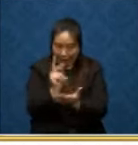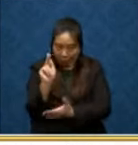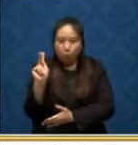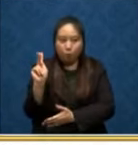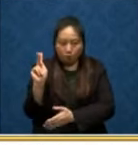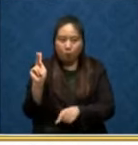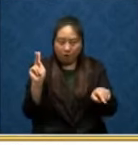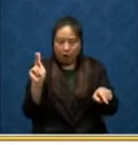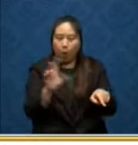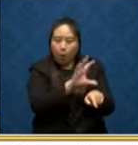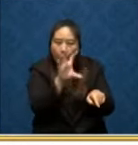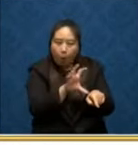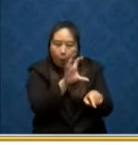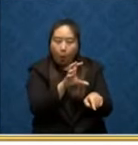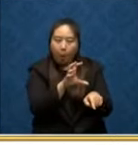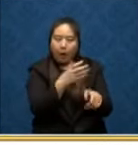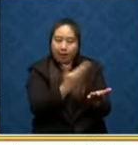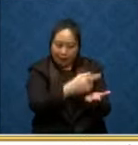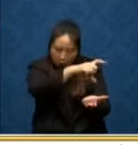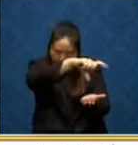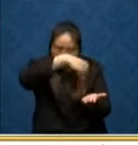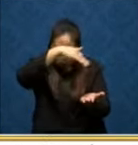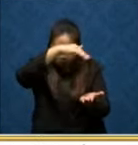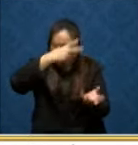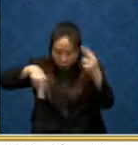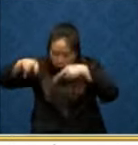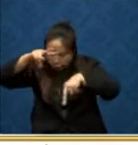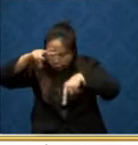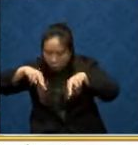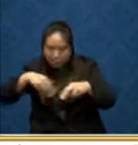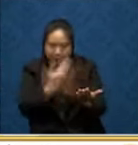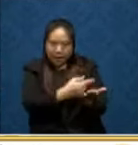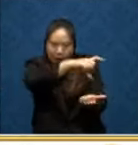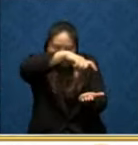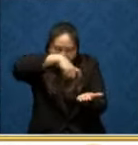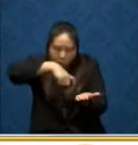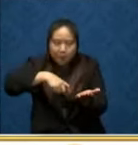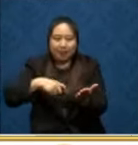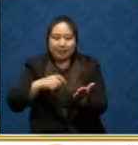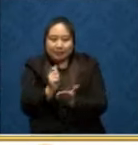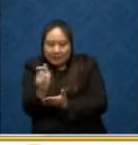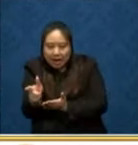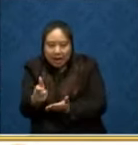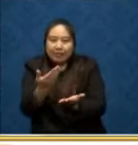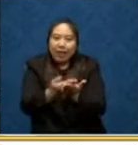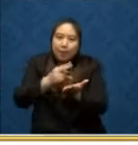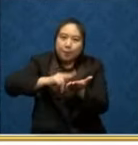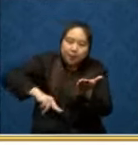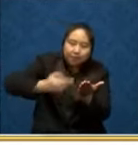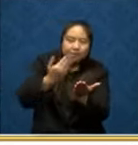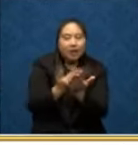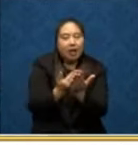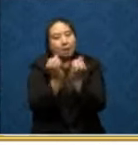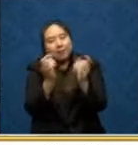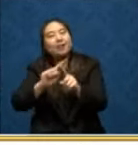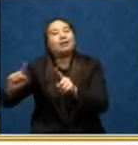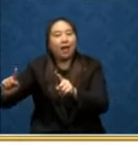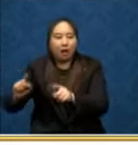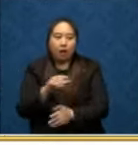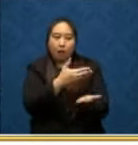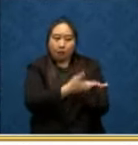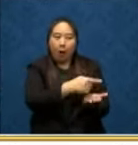อ้างว่าให้โอนเงินไปตรวจสอบบ้างไปจ่ายค่าระบบบ้างไปจ่ายค่าธรรมเนียมบ้างตอดเหยื่อให้